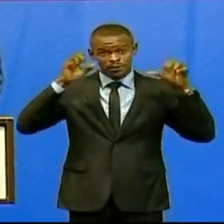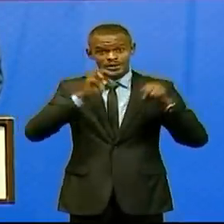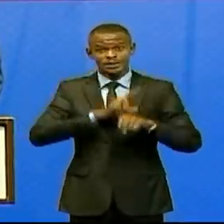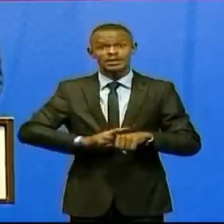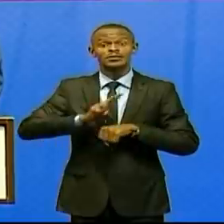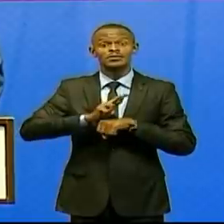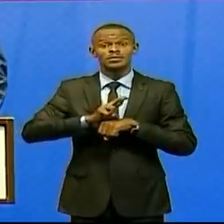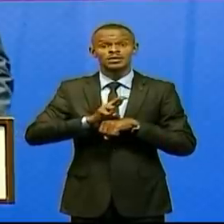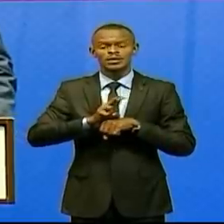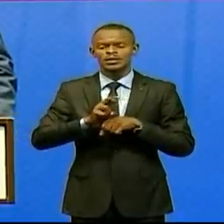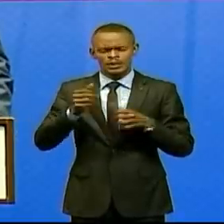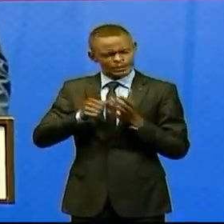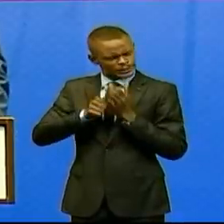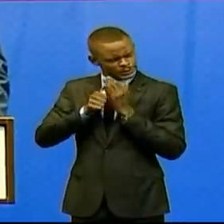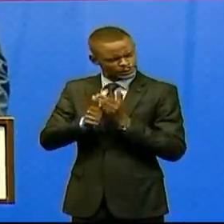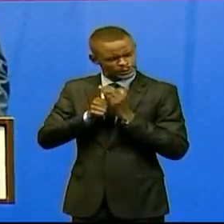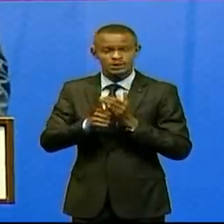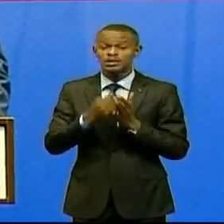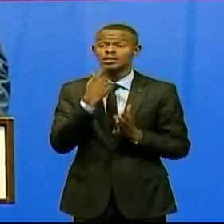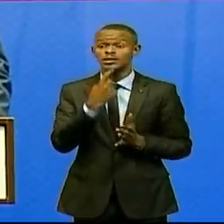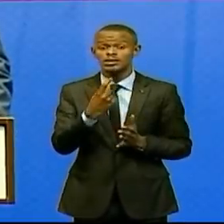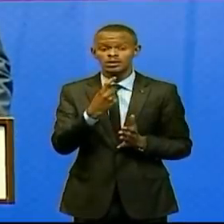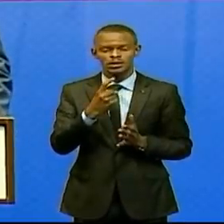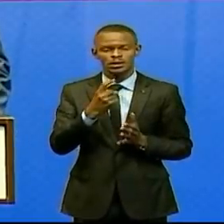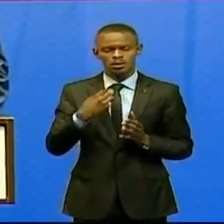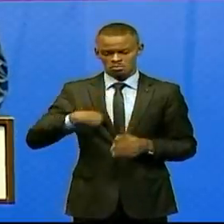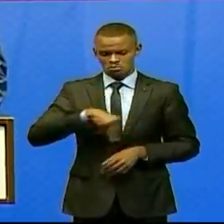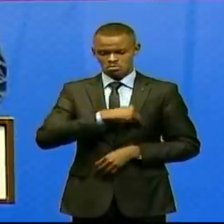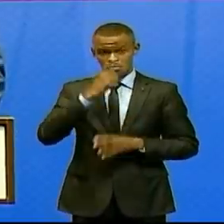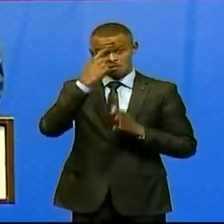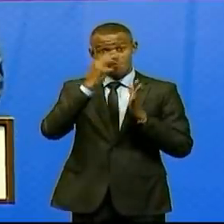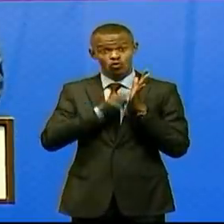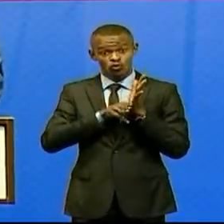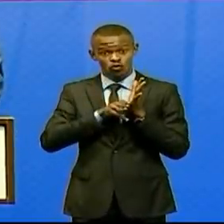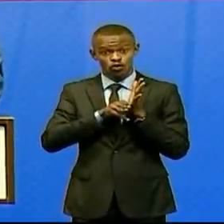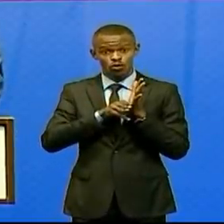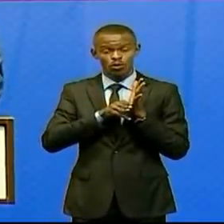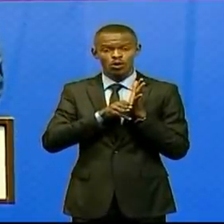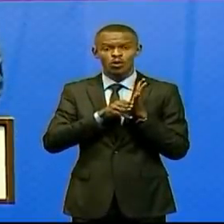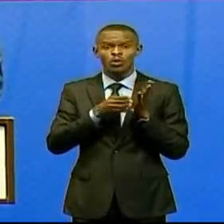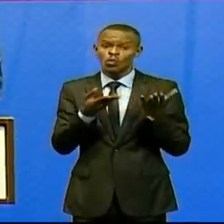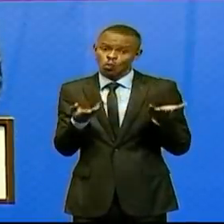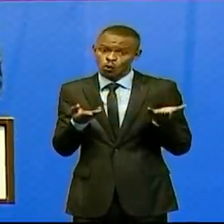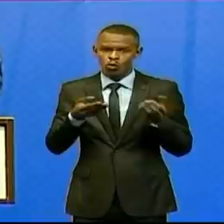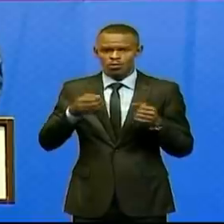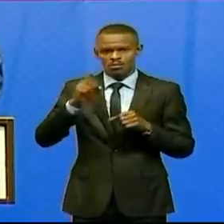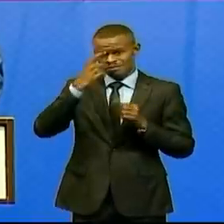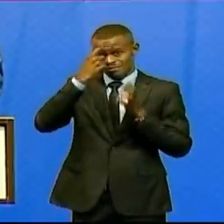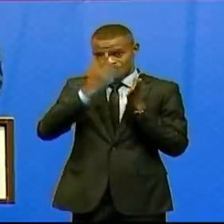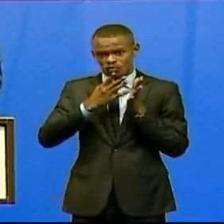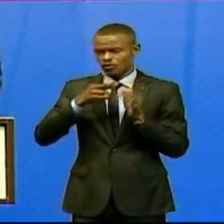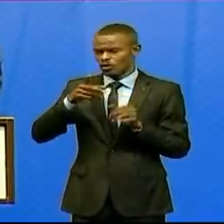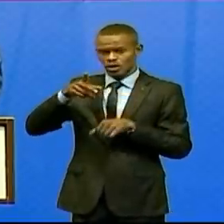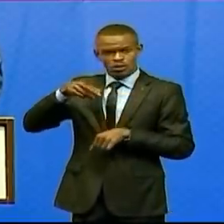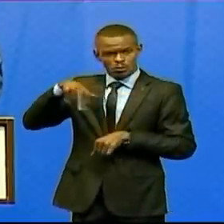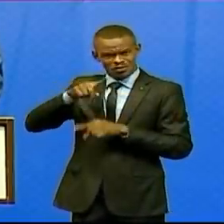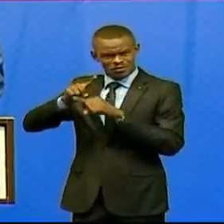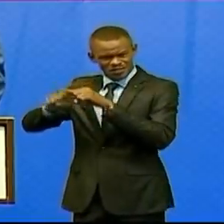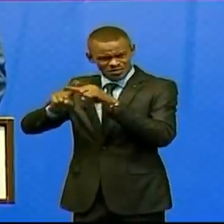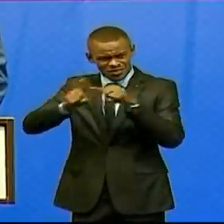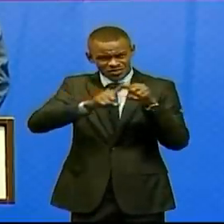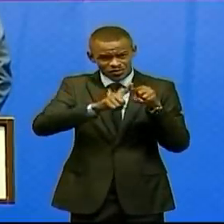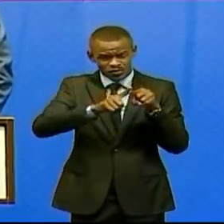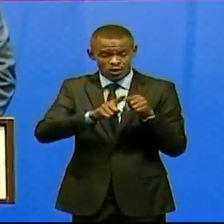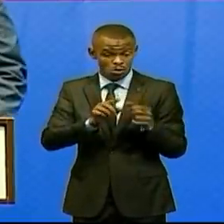les gouverneurs de province puissent tirer à l'échelle du pays les leçons du drame survenu à Matadi Kibala